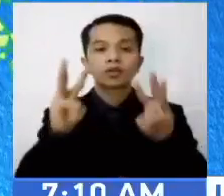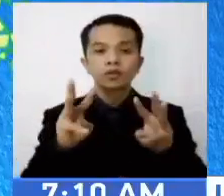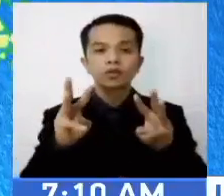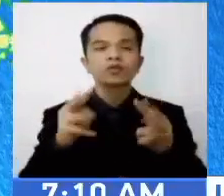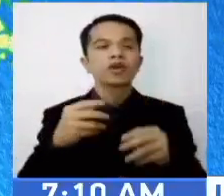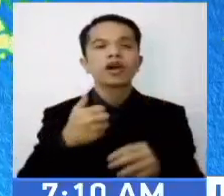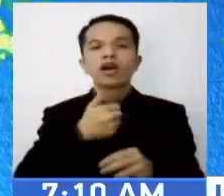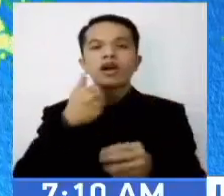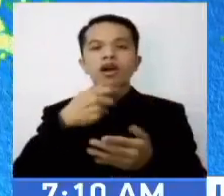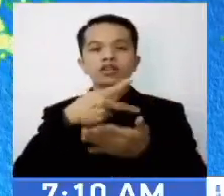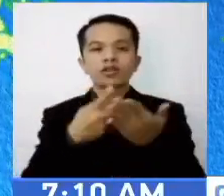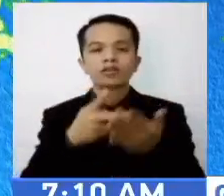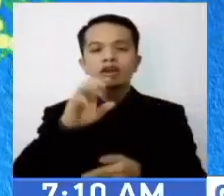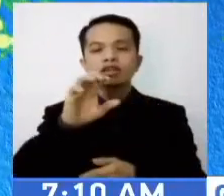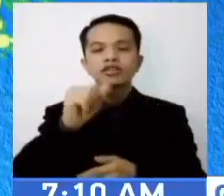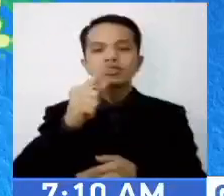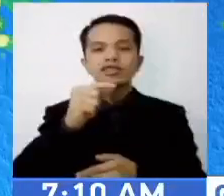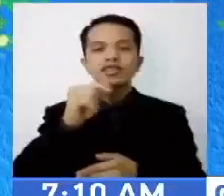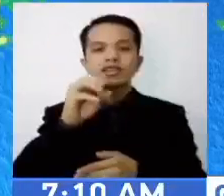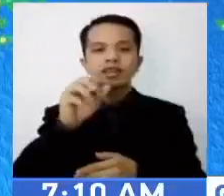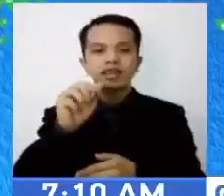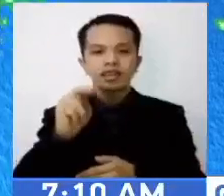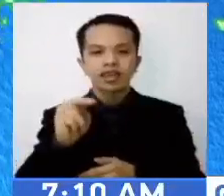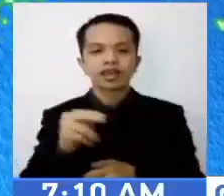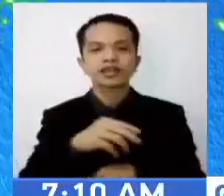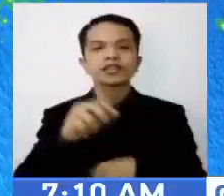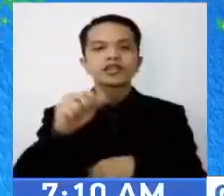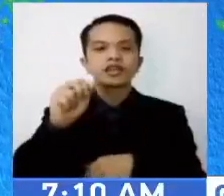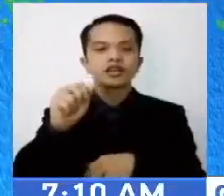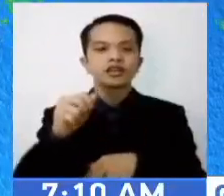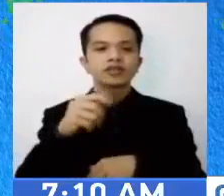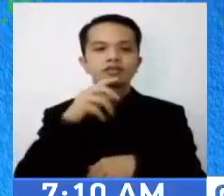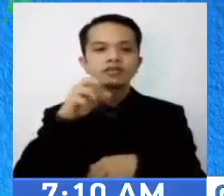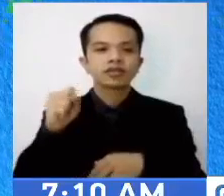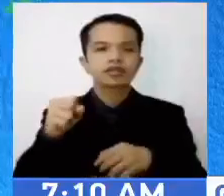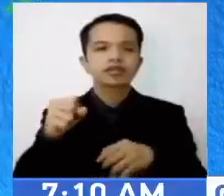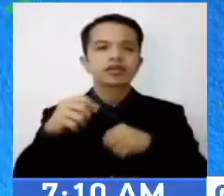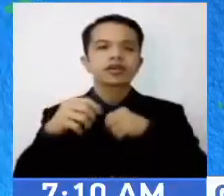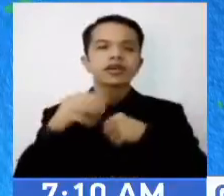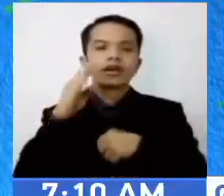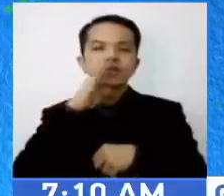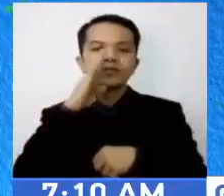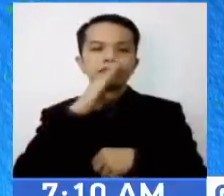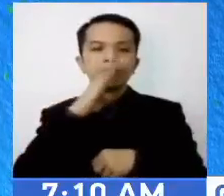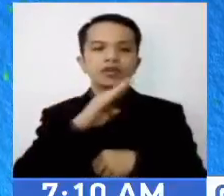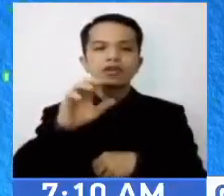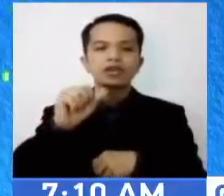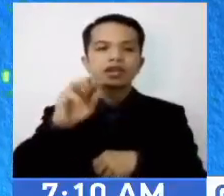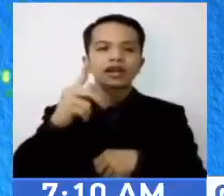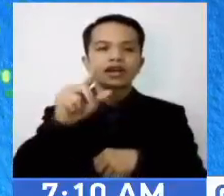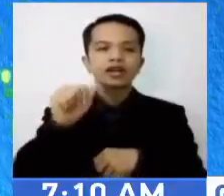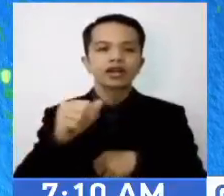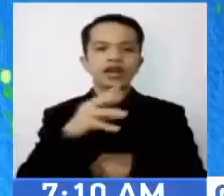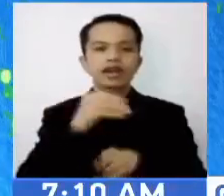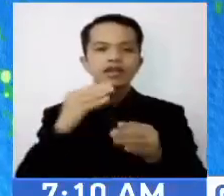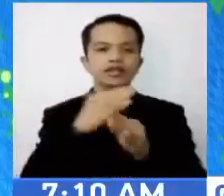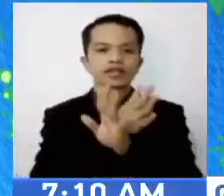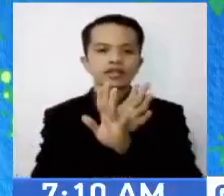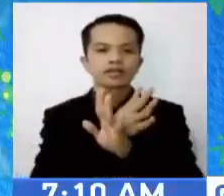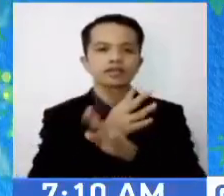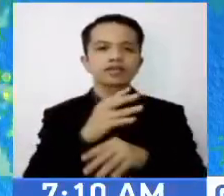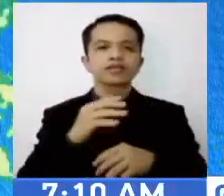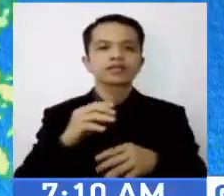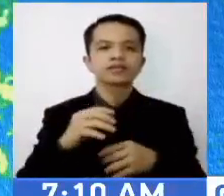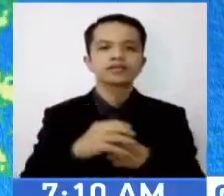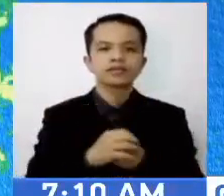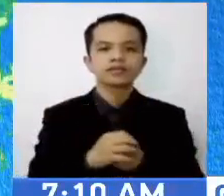Valley Region, Aurora, Quezon, Mindoro, Bicol Region, Visayas, Caraga at Davao Region. Pagsapit ng hapon, posible na rin ang ulan sa